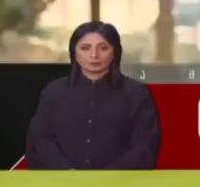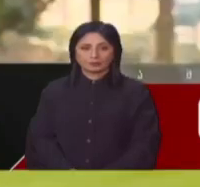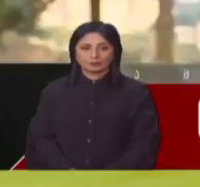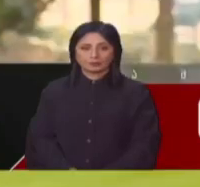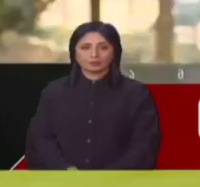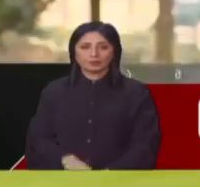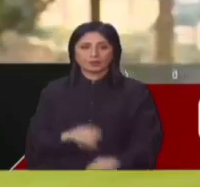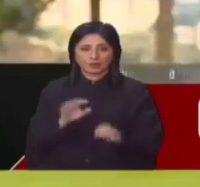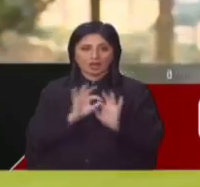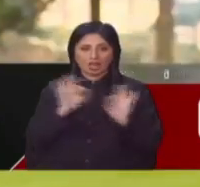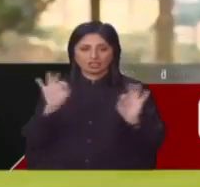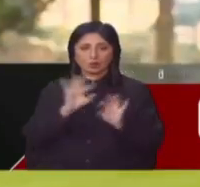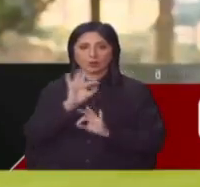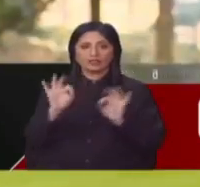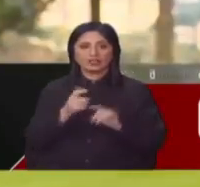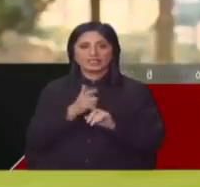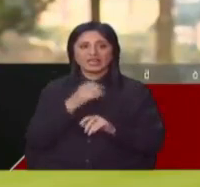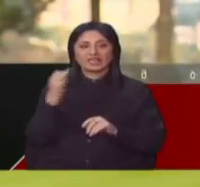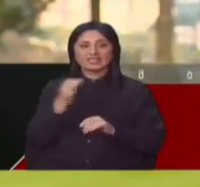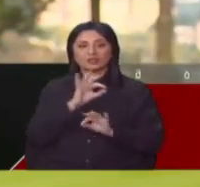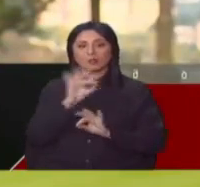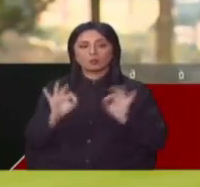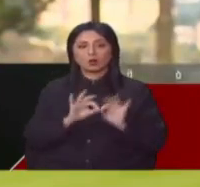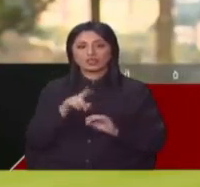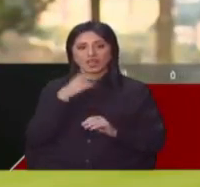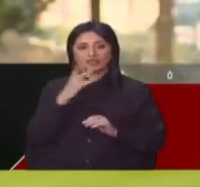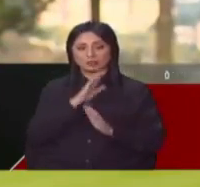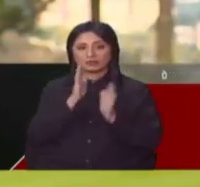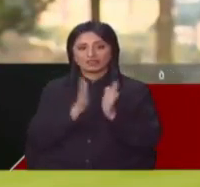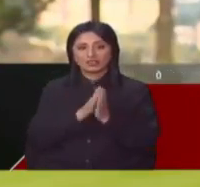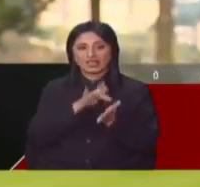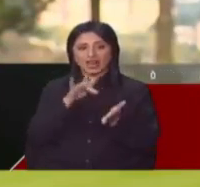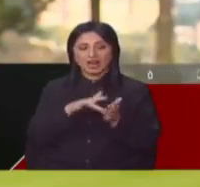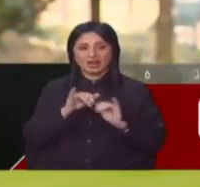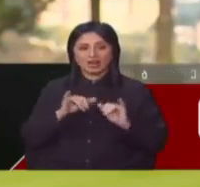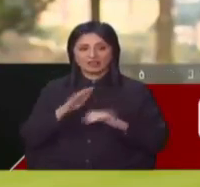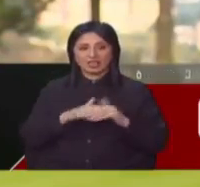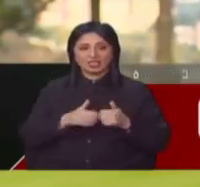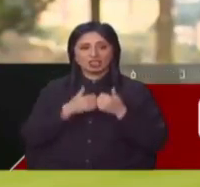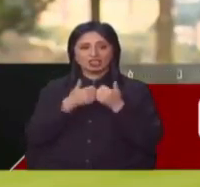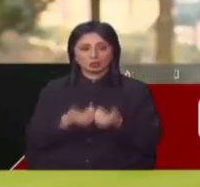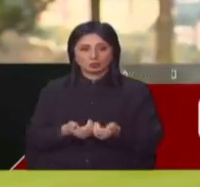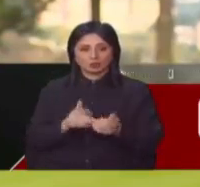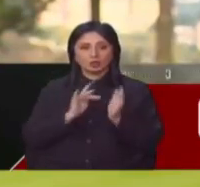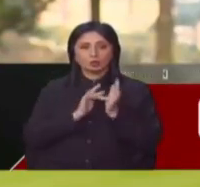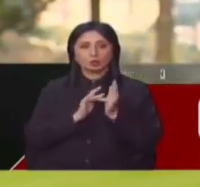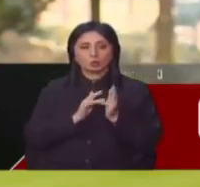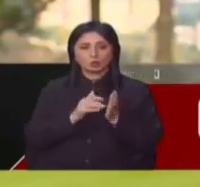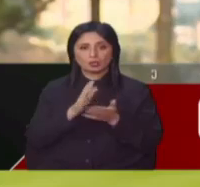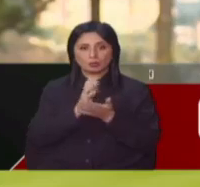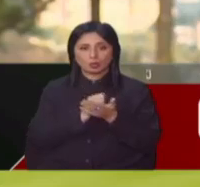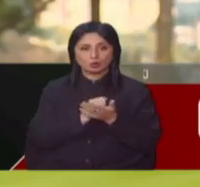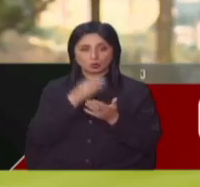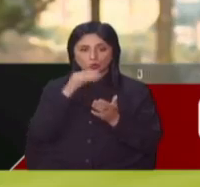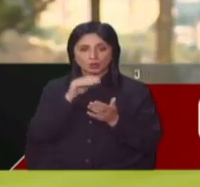Არის საერთაშორისო პროექტი, ძალიან საინტერესო პროექტი, რომელიც რა თქმა უნდა მთლიანად ქალაქის განვითარება შეუწყობს ხელს, ტურისტული პოტენციალის